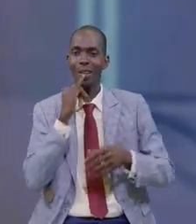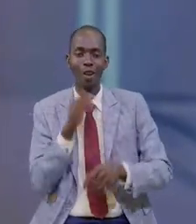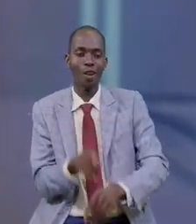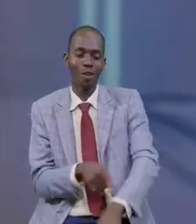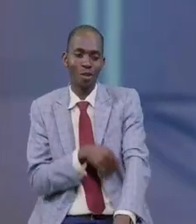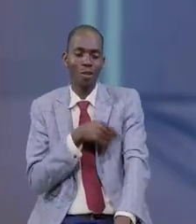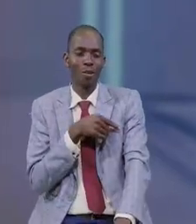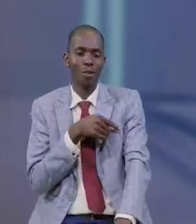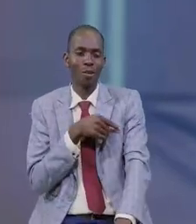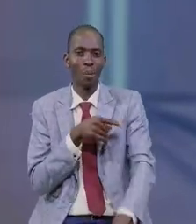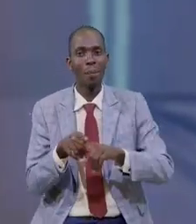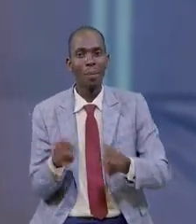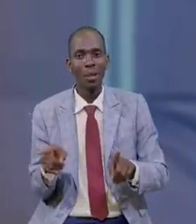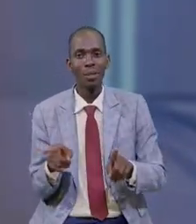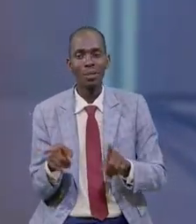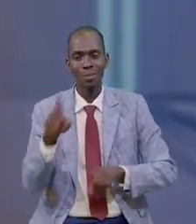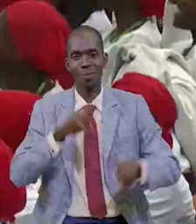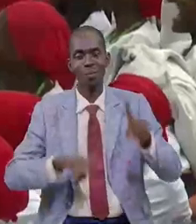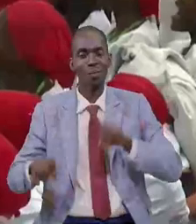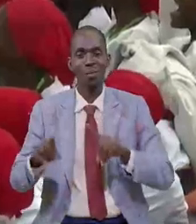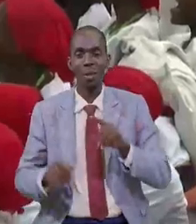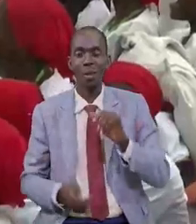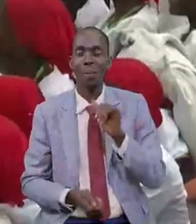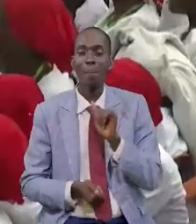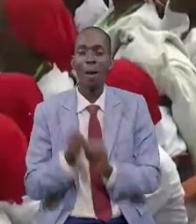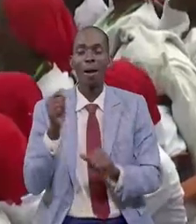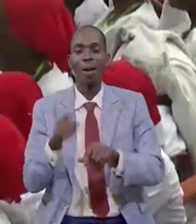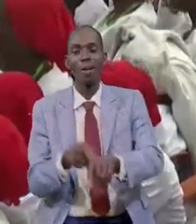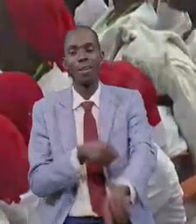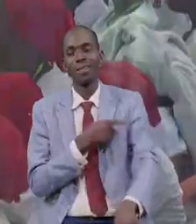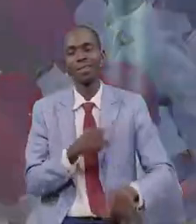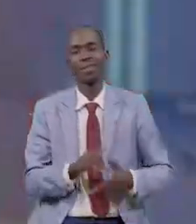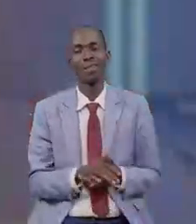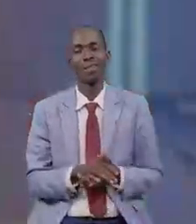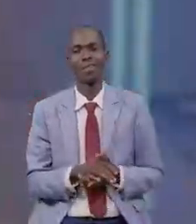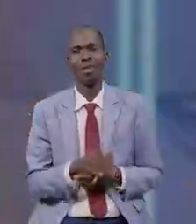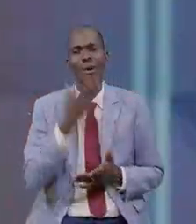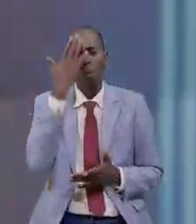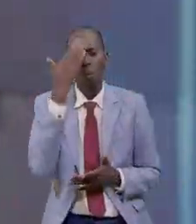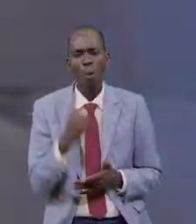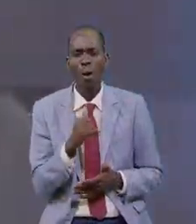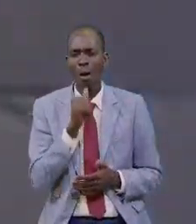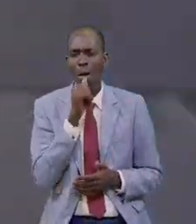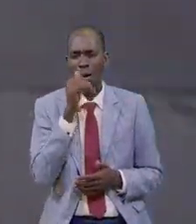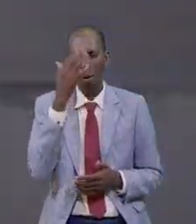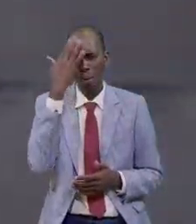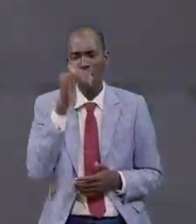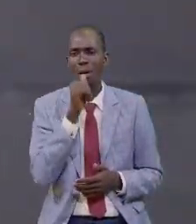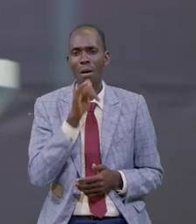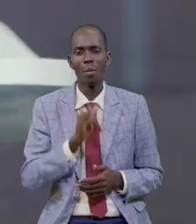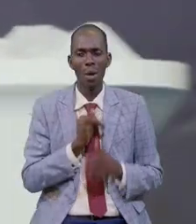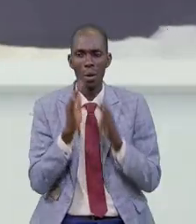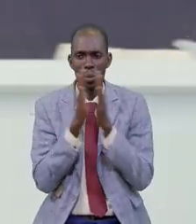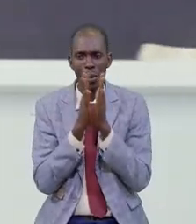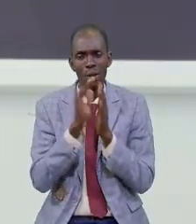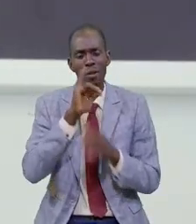mais quelqu'un aide-moi créé longue vie pourquoi est-ce que je prie pour une